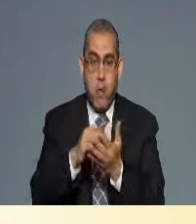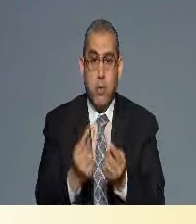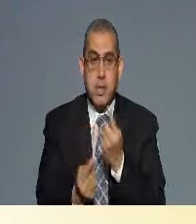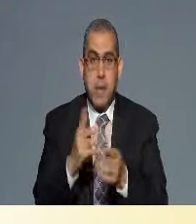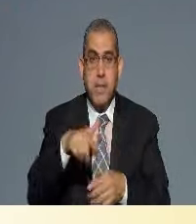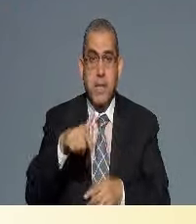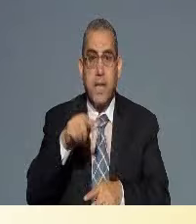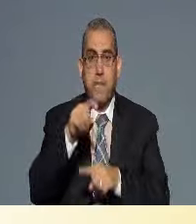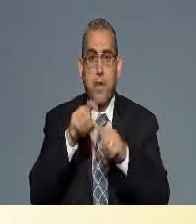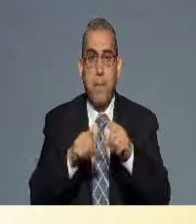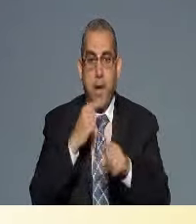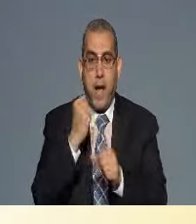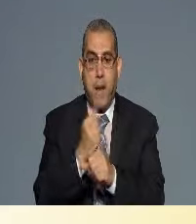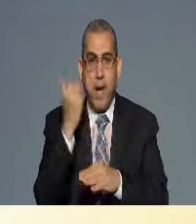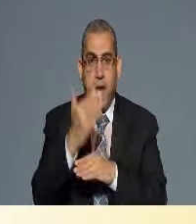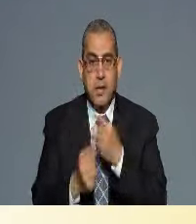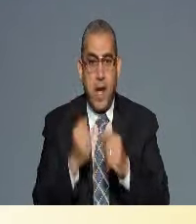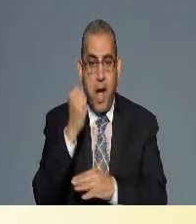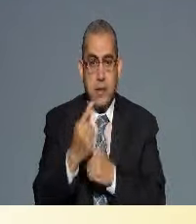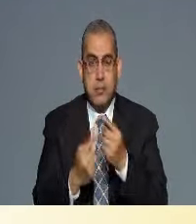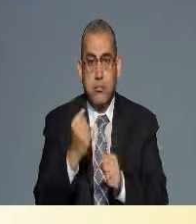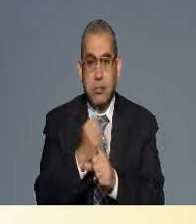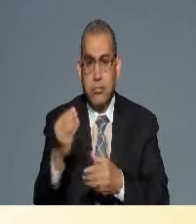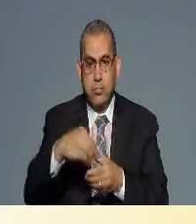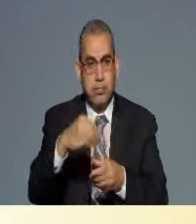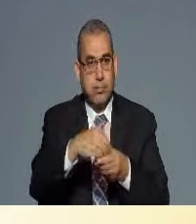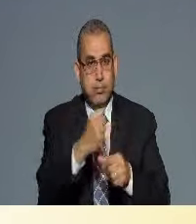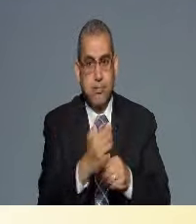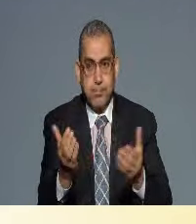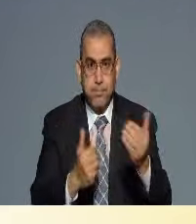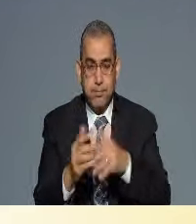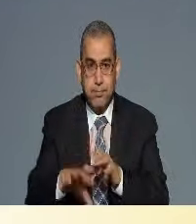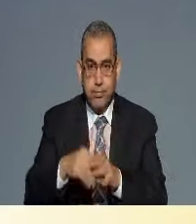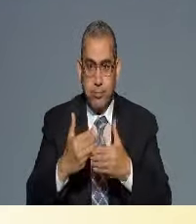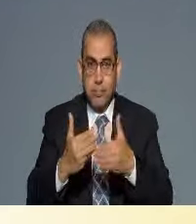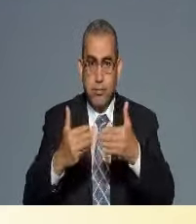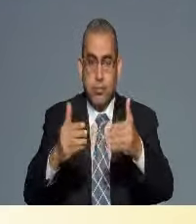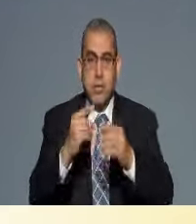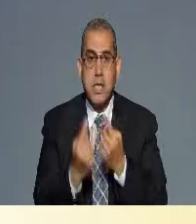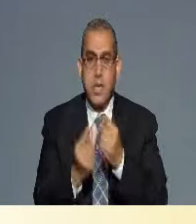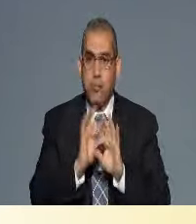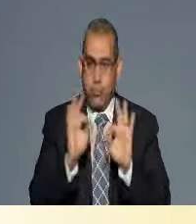60% كل المساحات اللي دخلت الخدمة ان شاء الله فندم الحمد لله تم زراعتها.